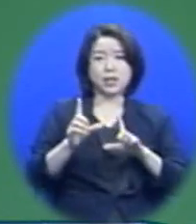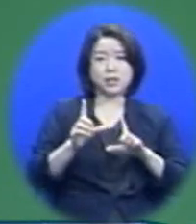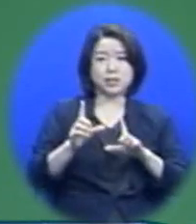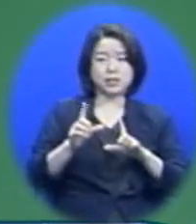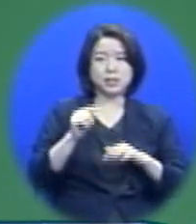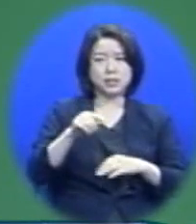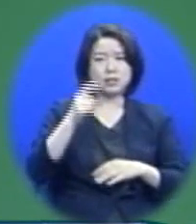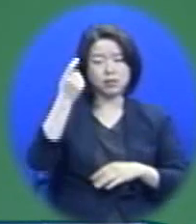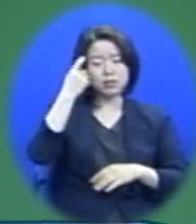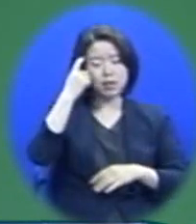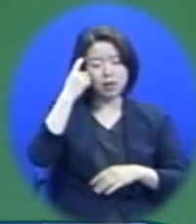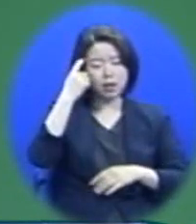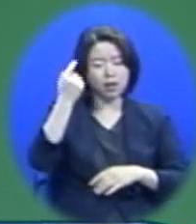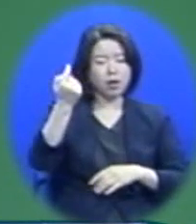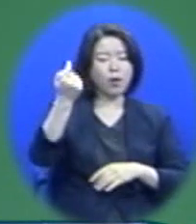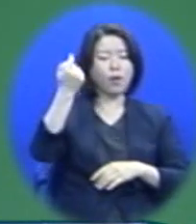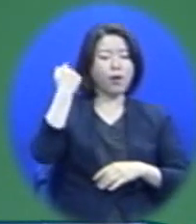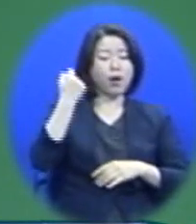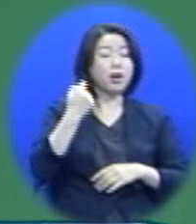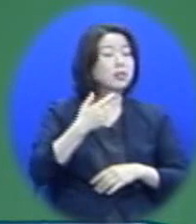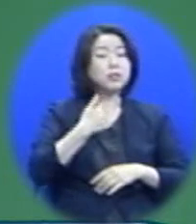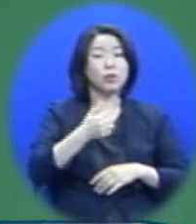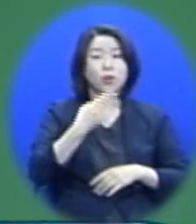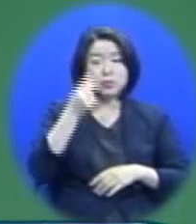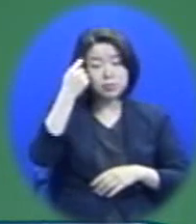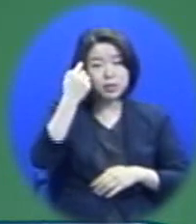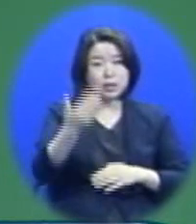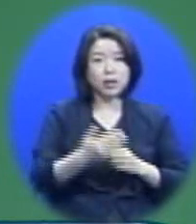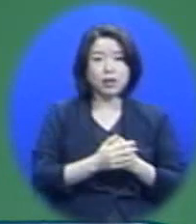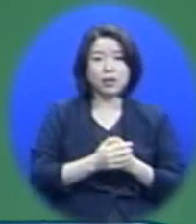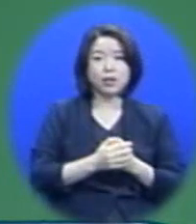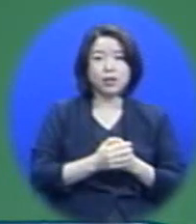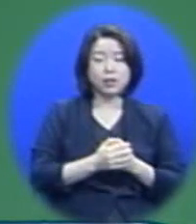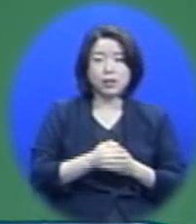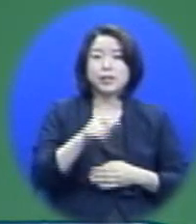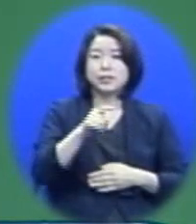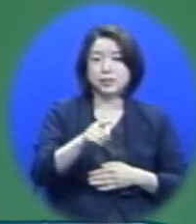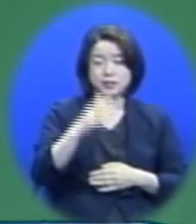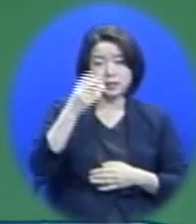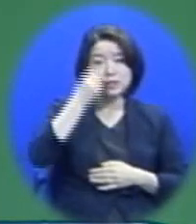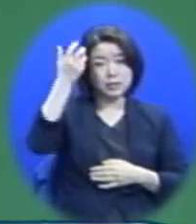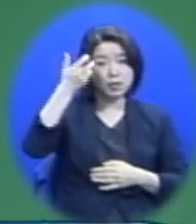생각이 스치듯이라도 지나간 적이 없었습니까? 그게 성령님의 역사예요.